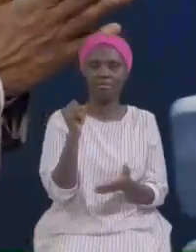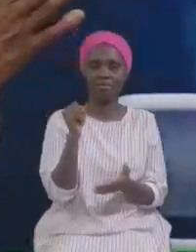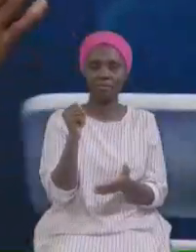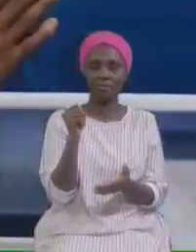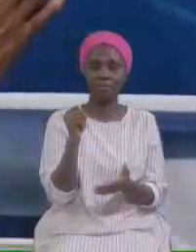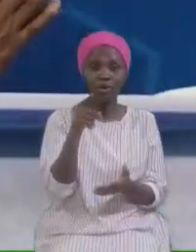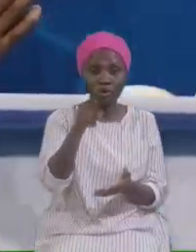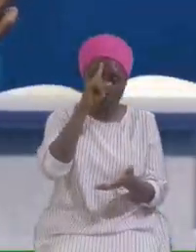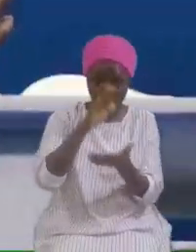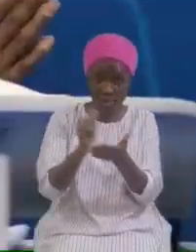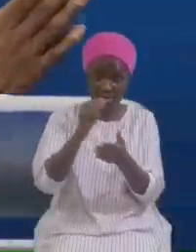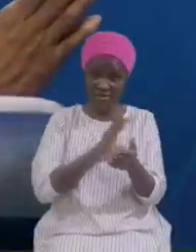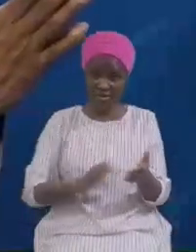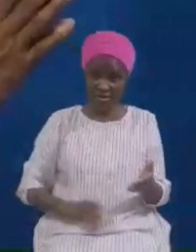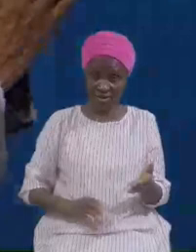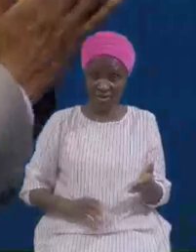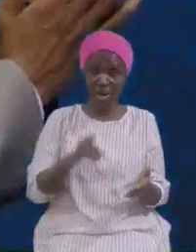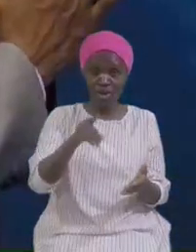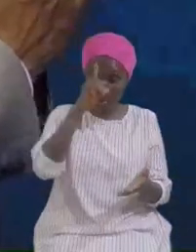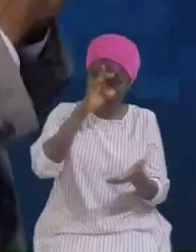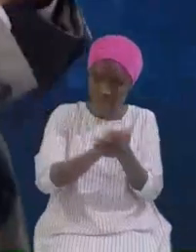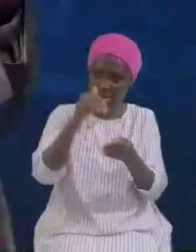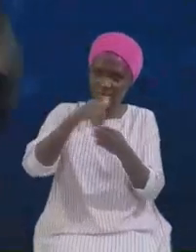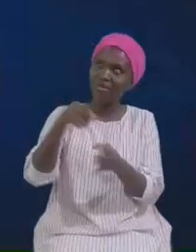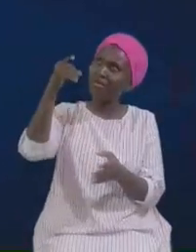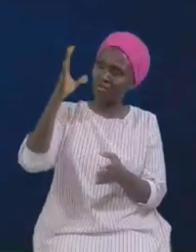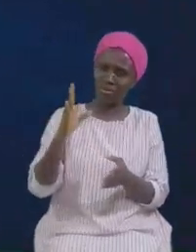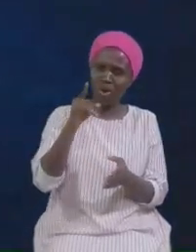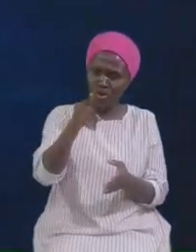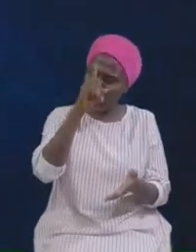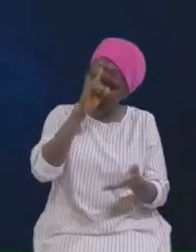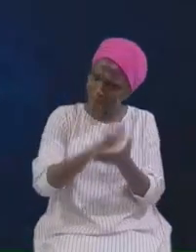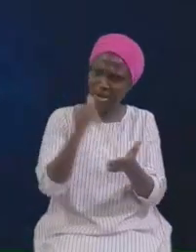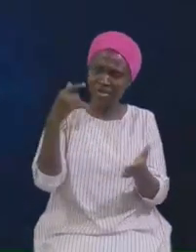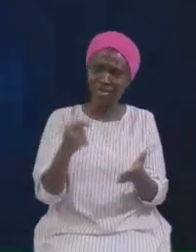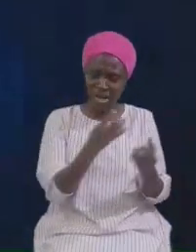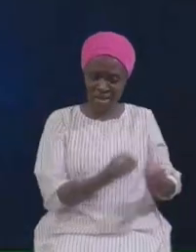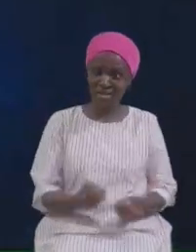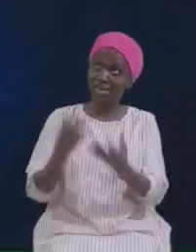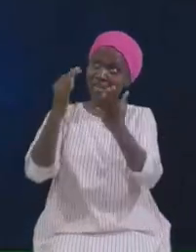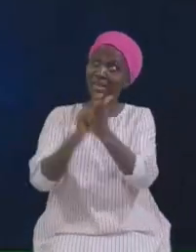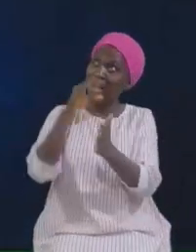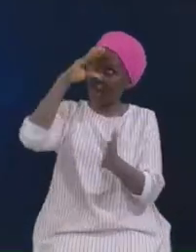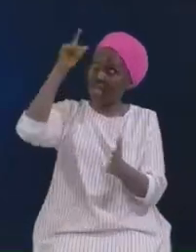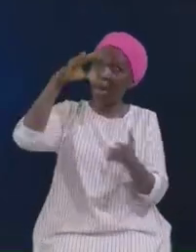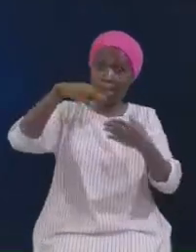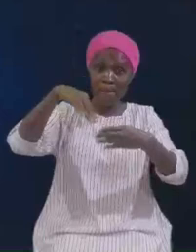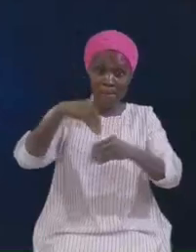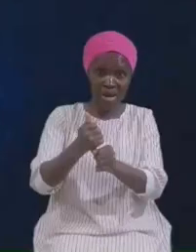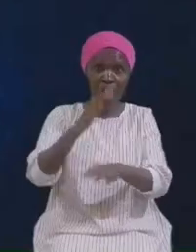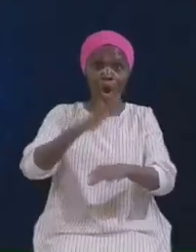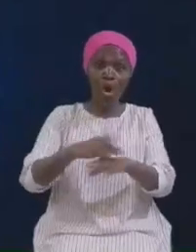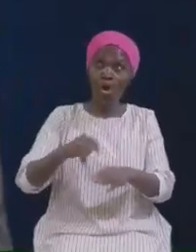Crois seulement, crois à Christ, crois en Dieu, crois au sacrifice qu'il a fait sur la croix